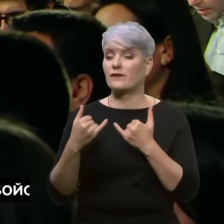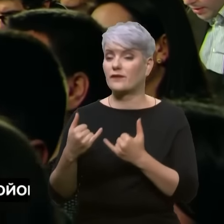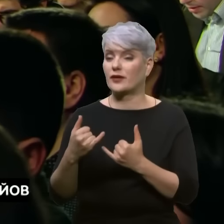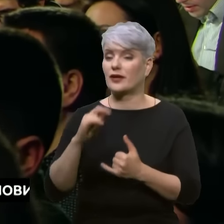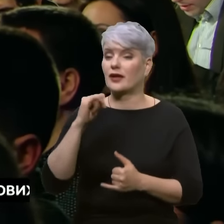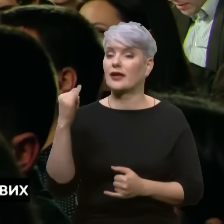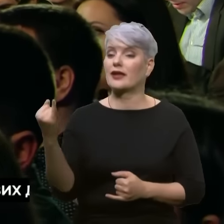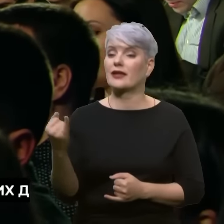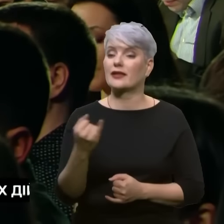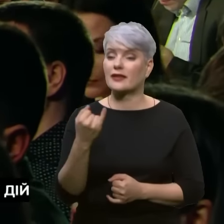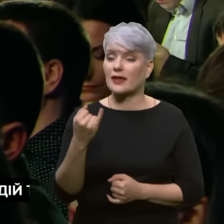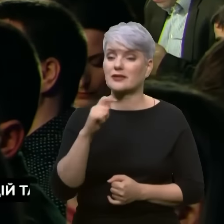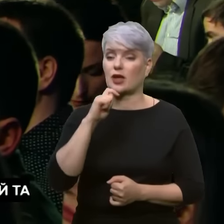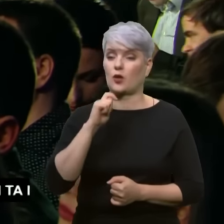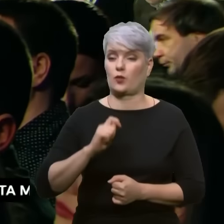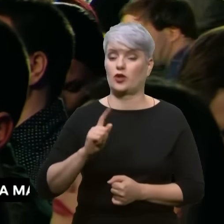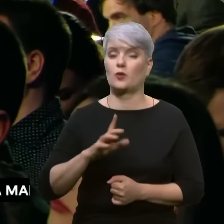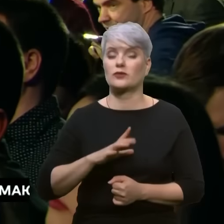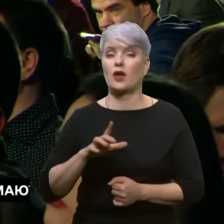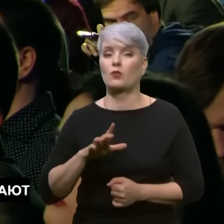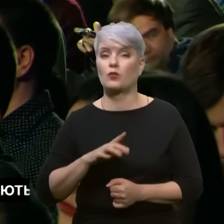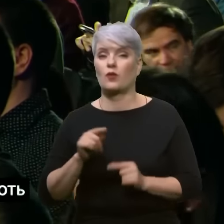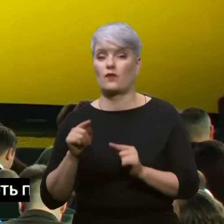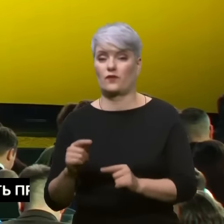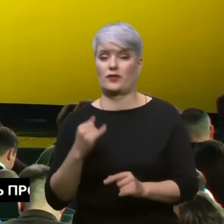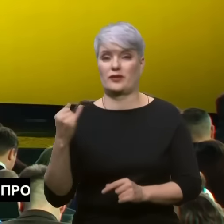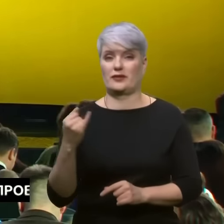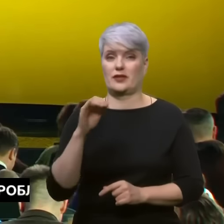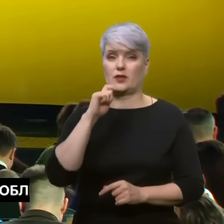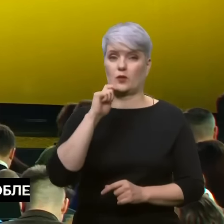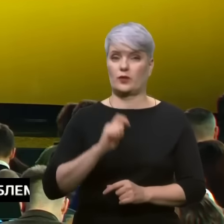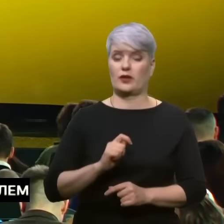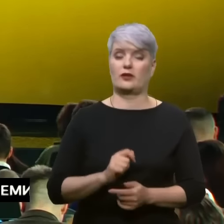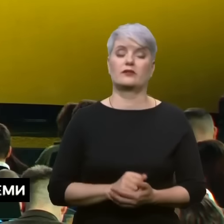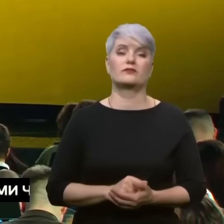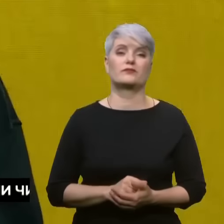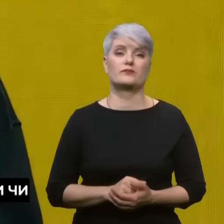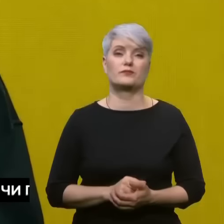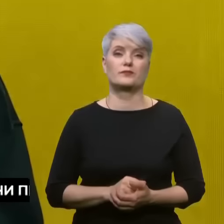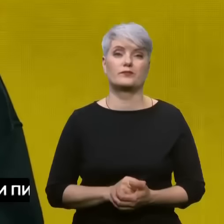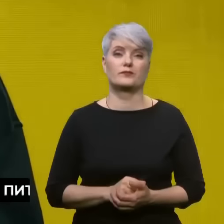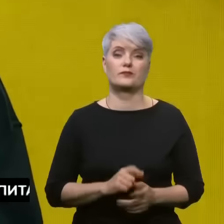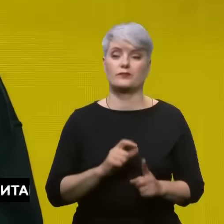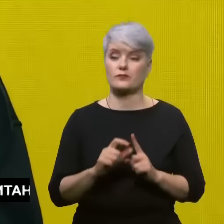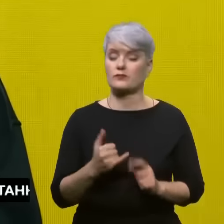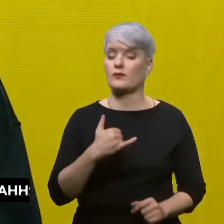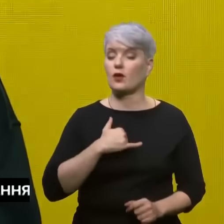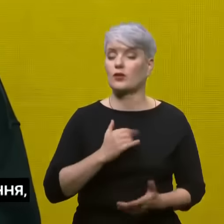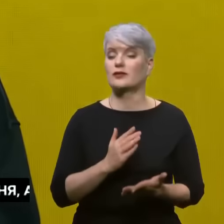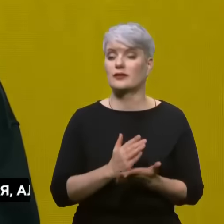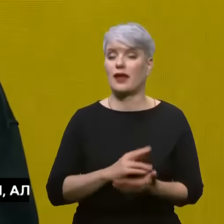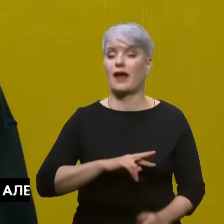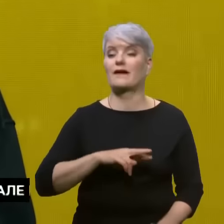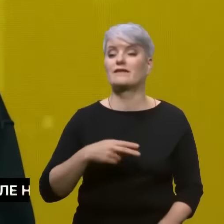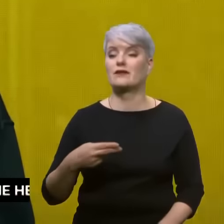Щоб це стало в інтересах України? у нас є